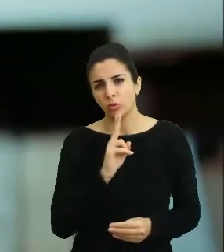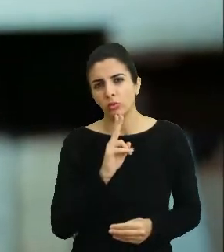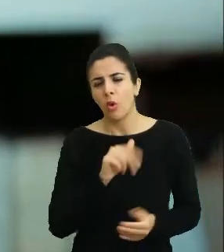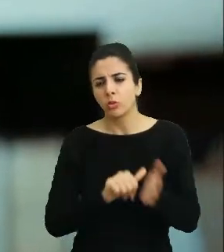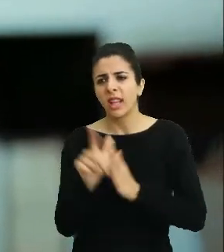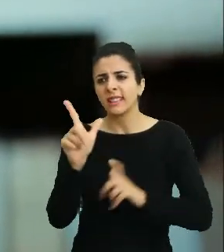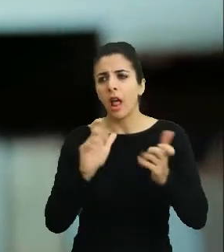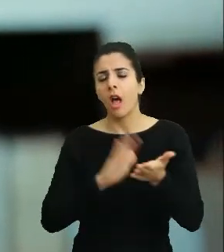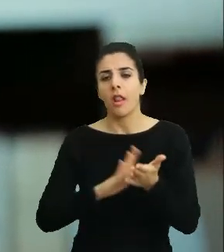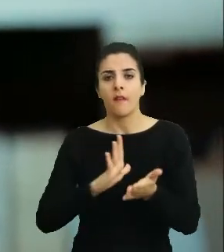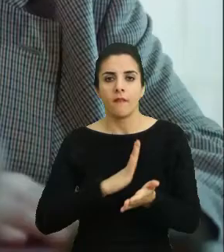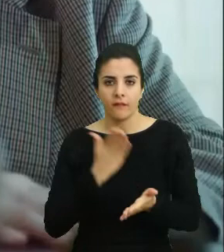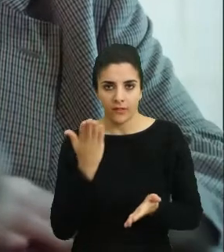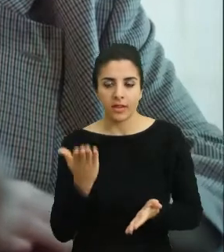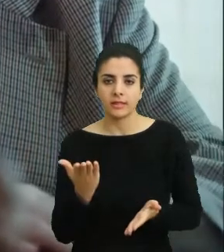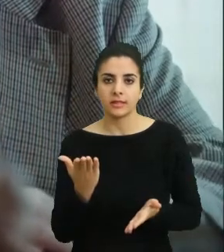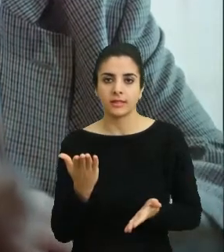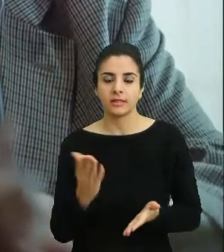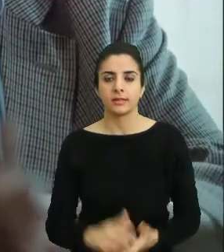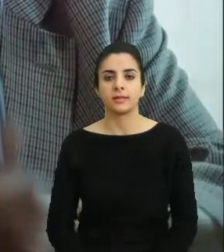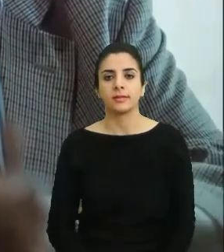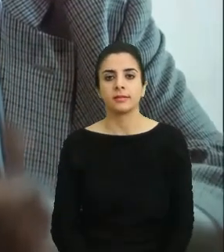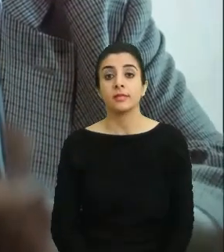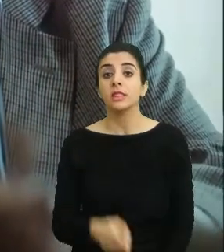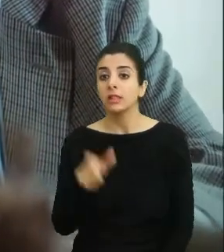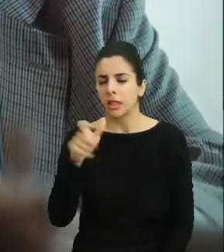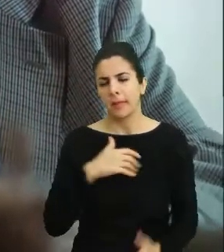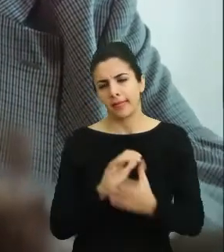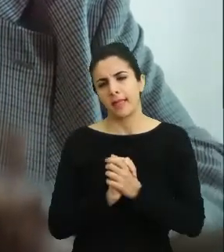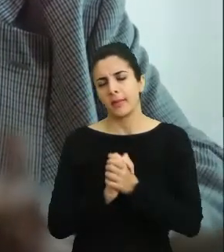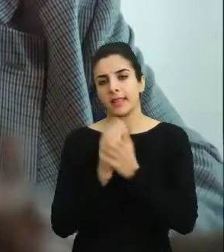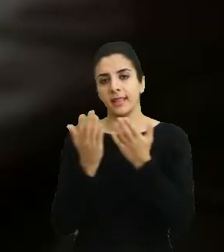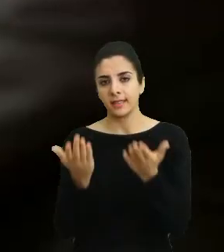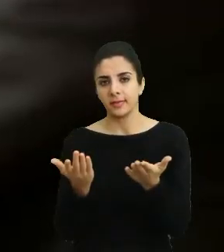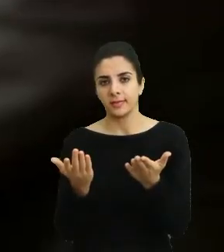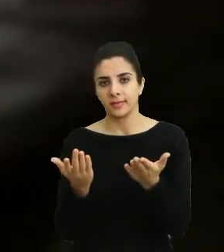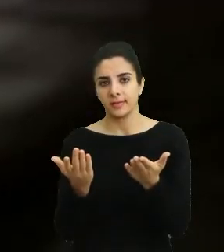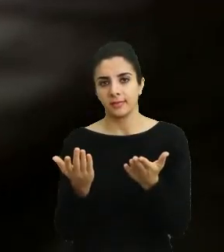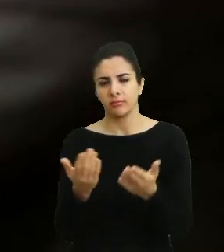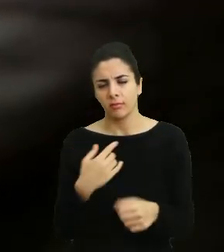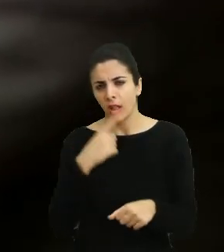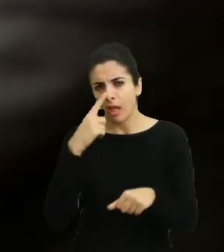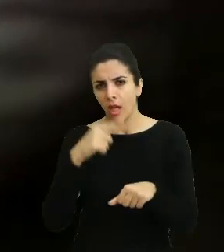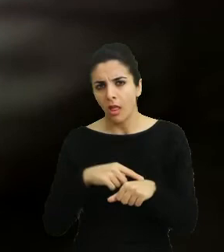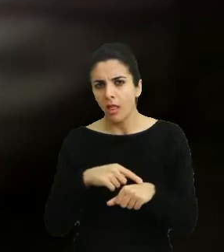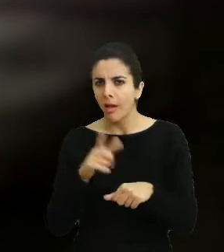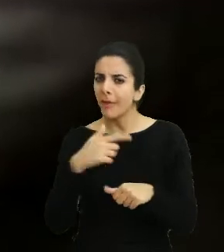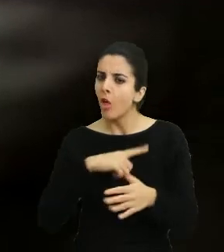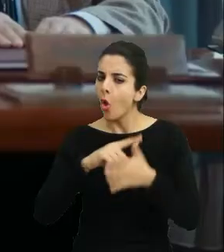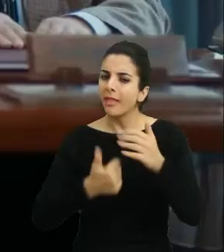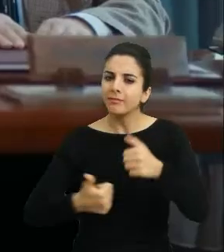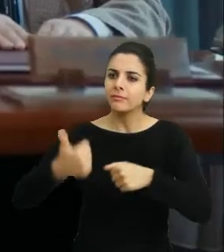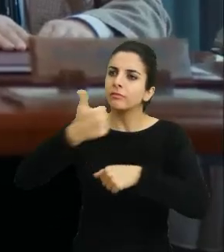bütün silahlar sizin elinizin altında. Sizi takdir ediyorum müdür bey. Eminim üstleriniz de takdir